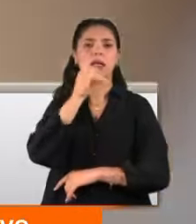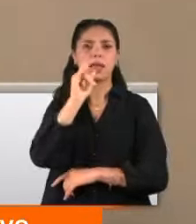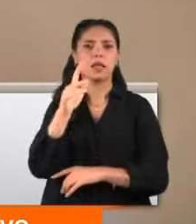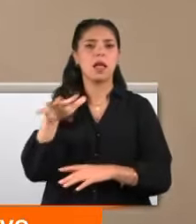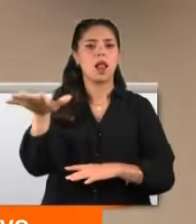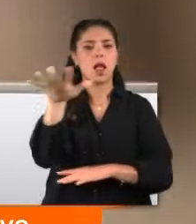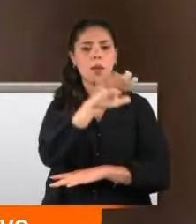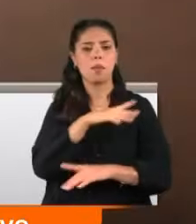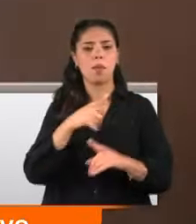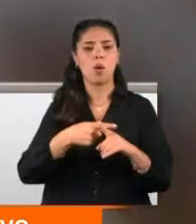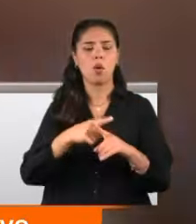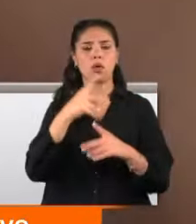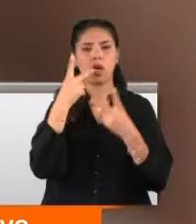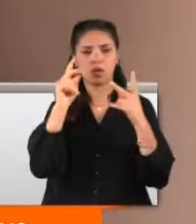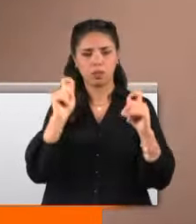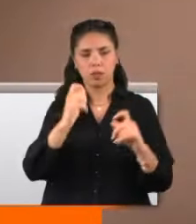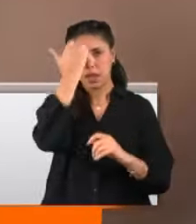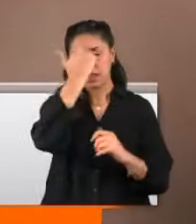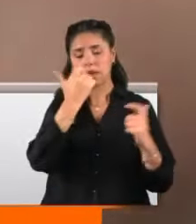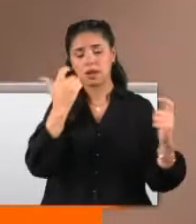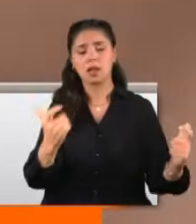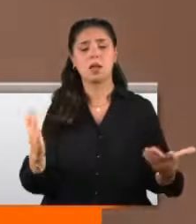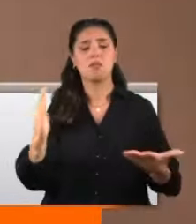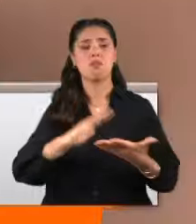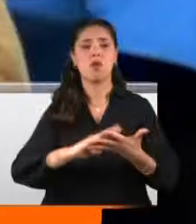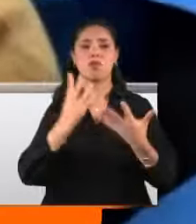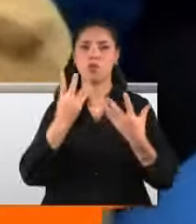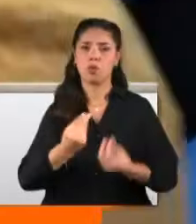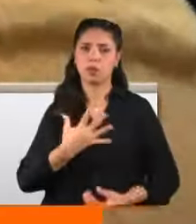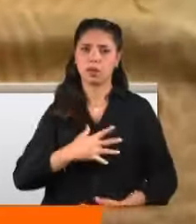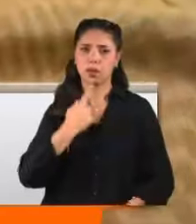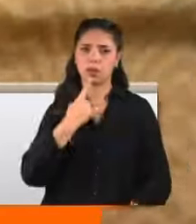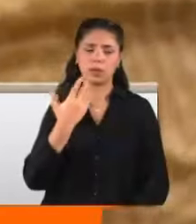yaparak Gazze'de bir an önce ateşkesin sağlanmasını istedi.